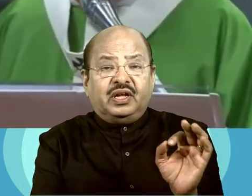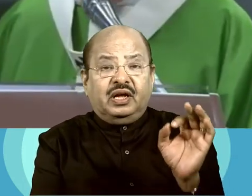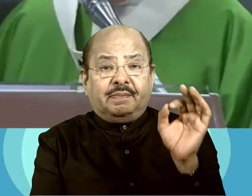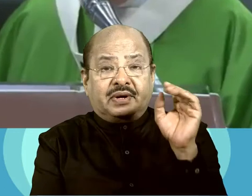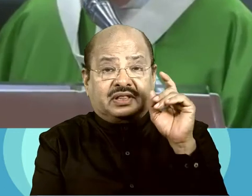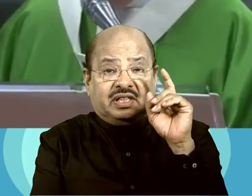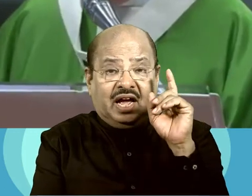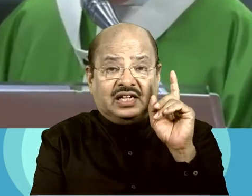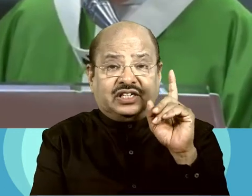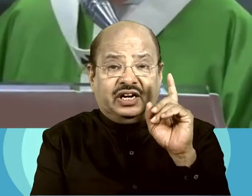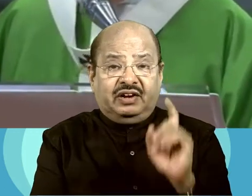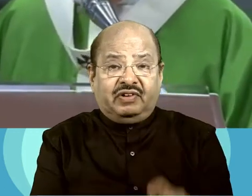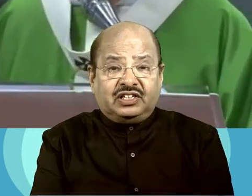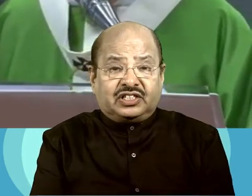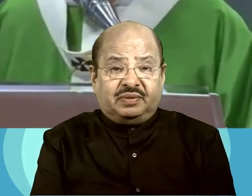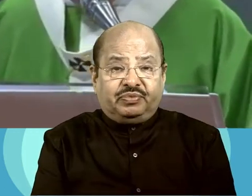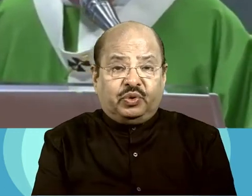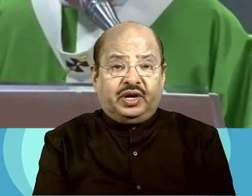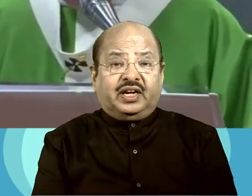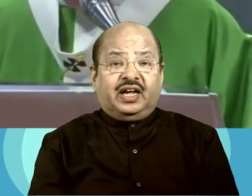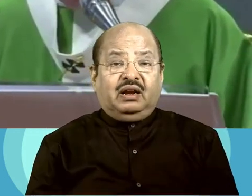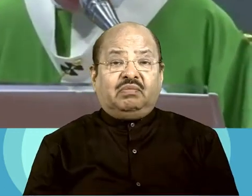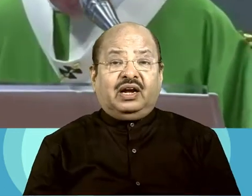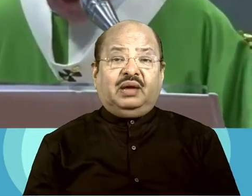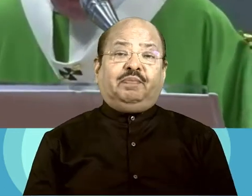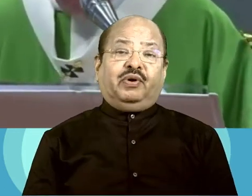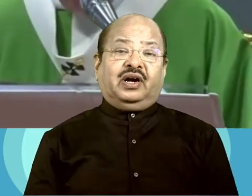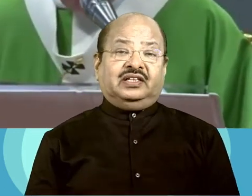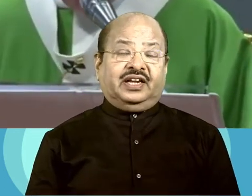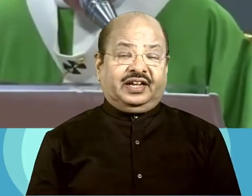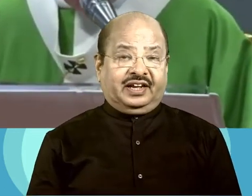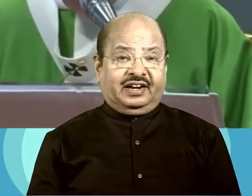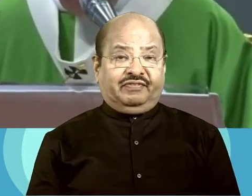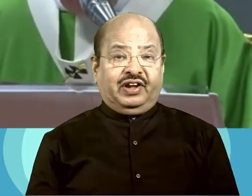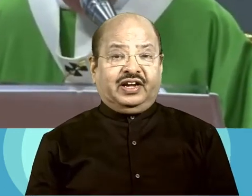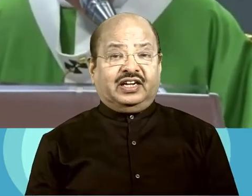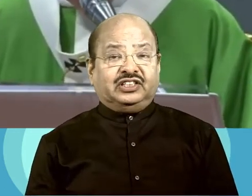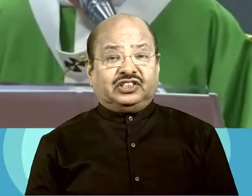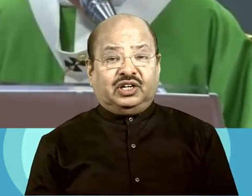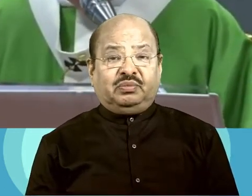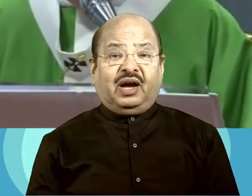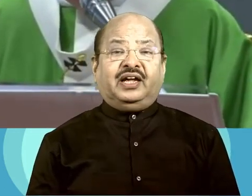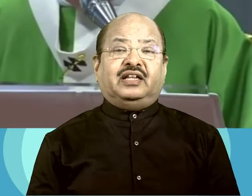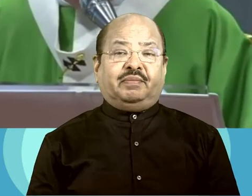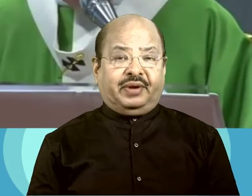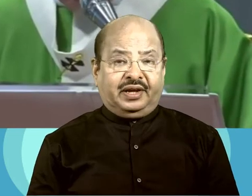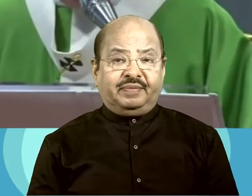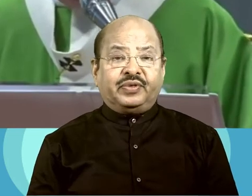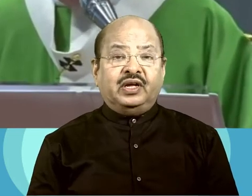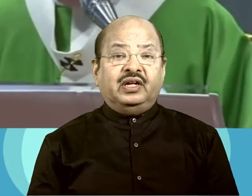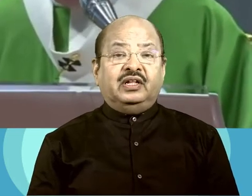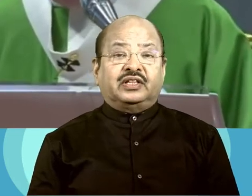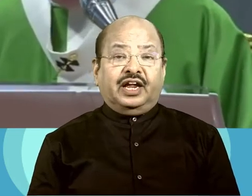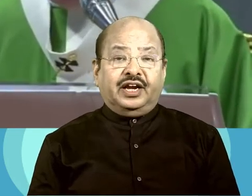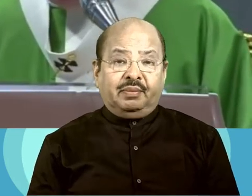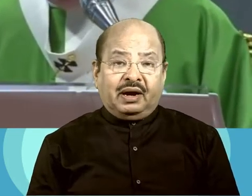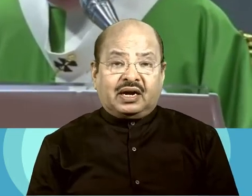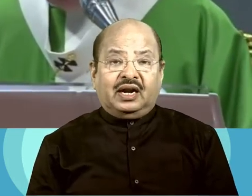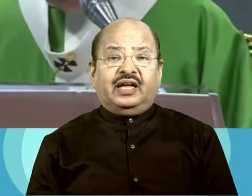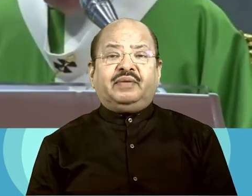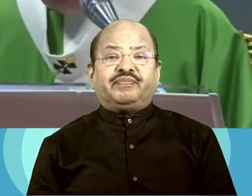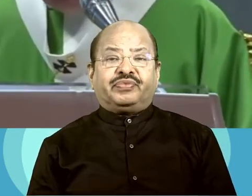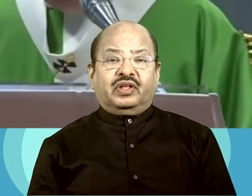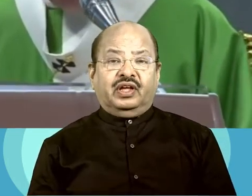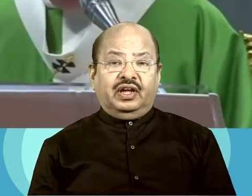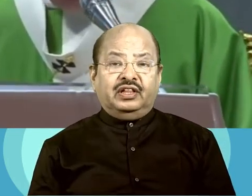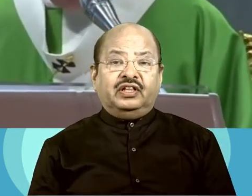ആവശ്യത്തിലായിരിക്കുന്നവരും പ്രത്യാശയുടെ വെളിച്ചം ഒരിക്കലും മങ്ങിപ്പോകാതിരിക്കാൻ വ്യഗ്രചിത്തരുമായ നമ്മെ, തൻ്റെ